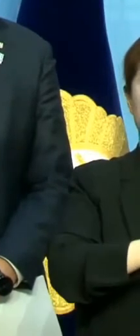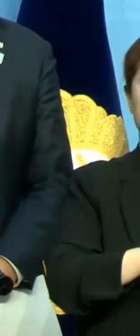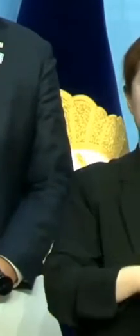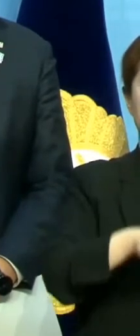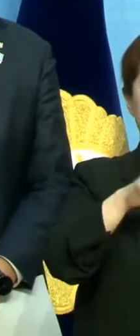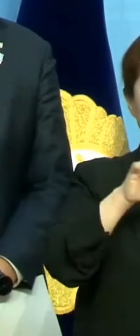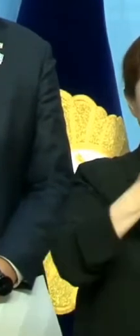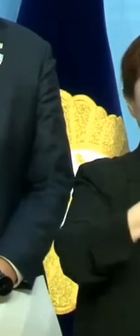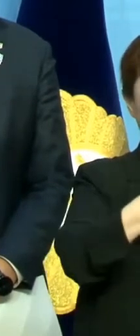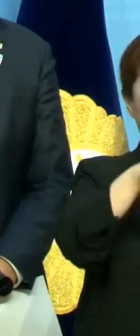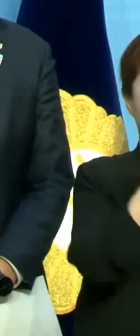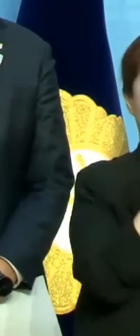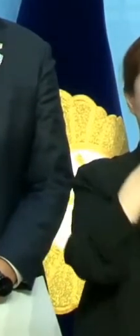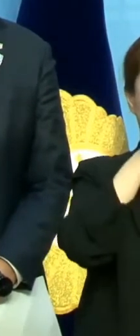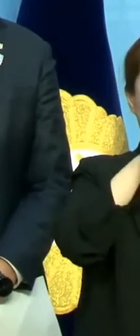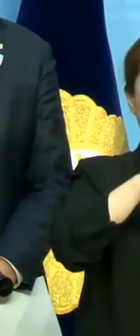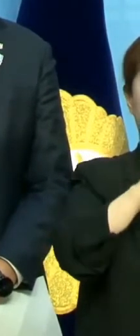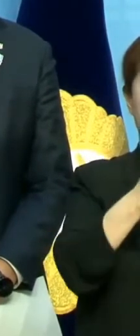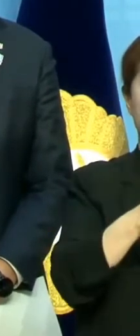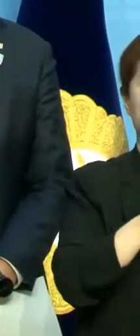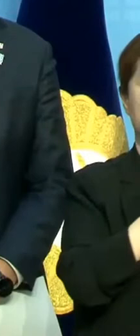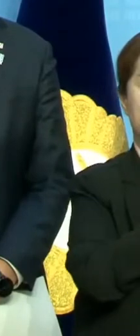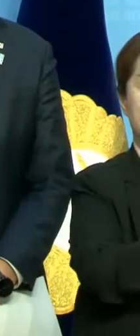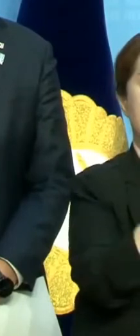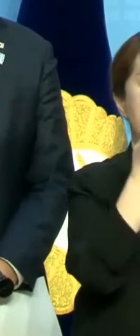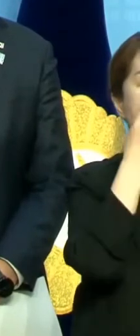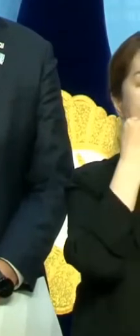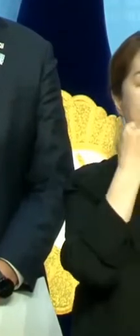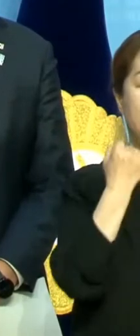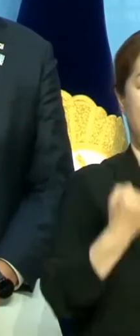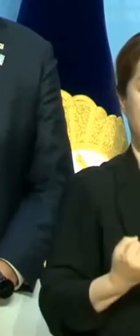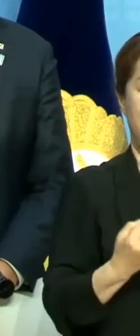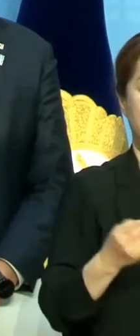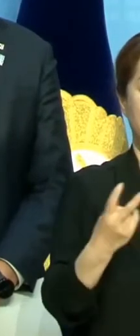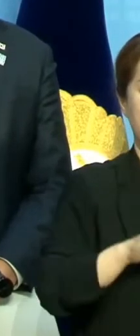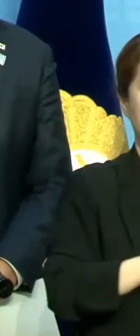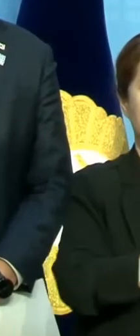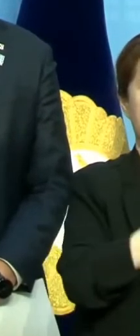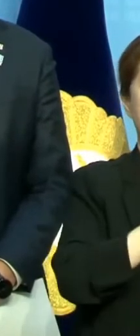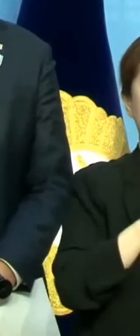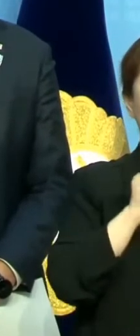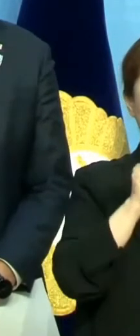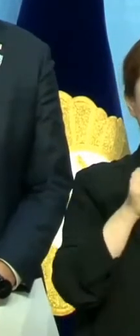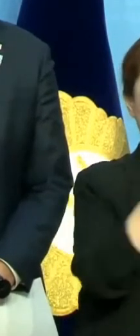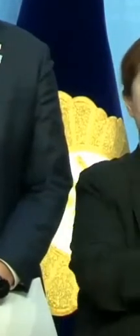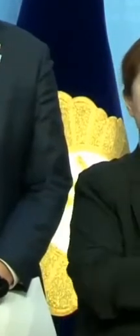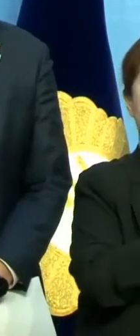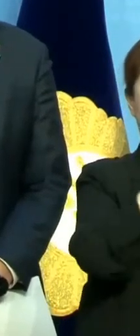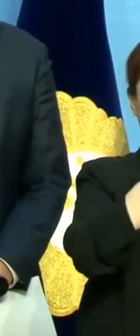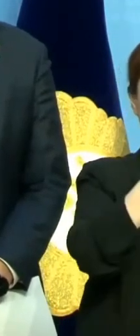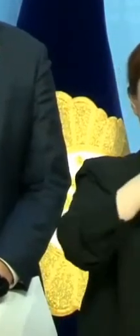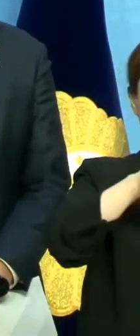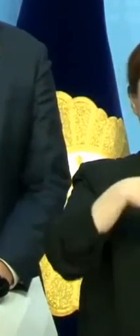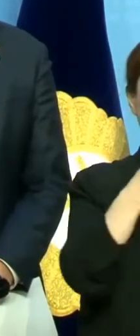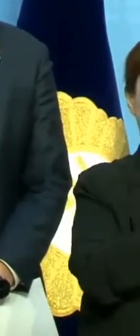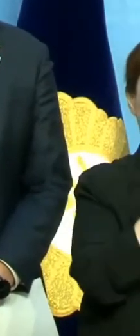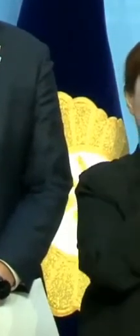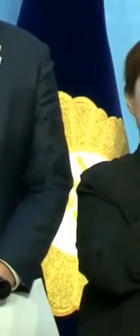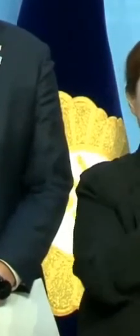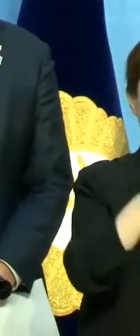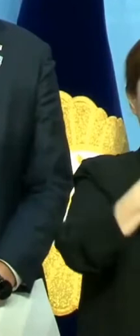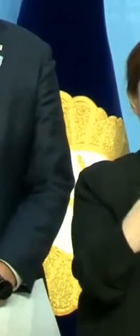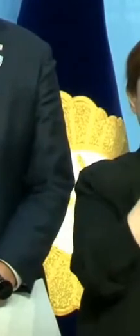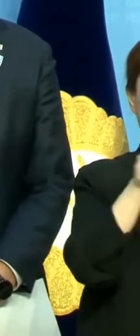고 고유민 선수의 어머니와 동생, 사랑과 운동 위원장 박지훈 변호사, 그리고